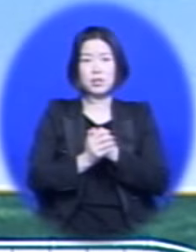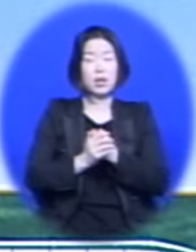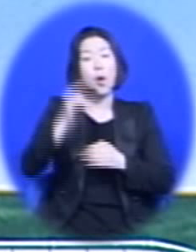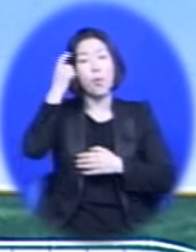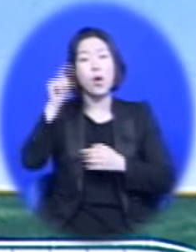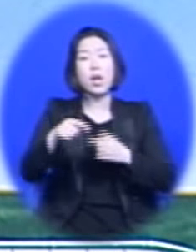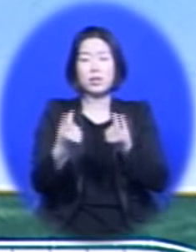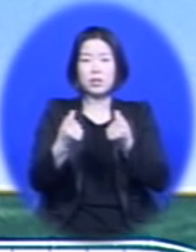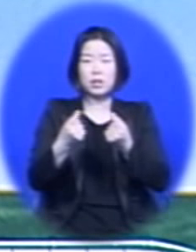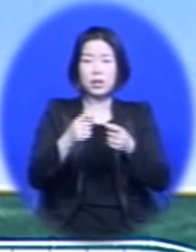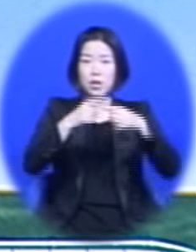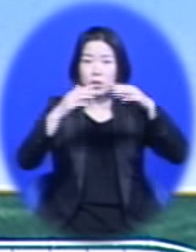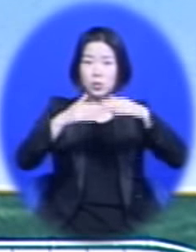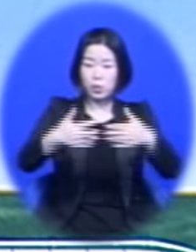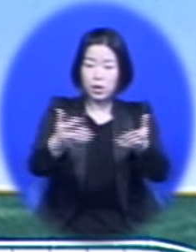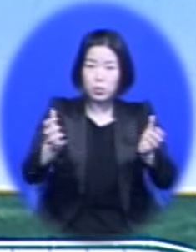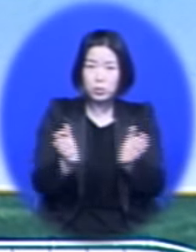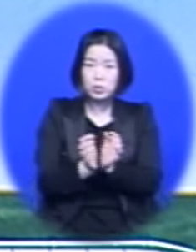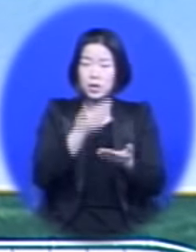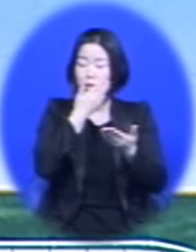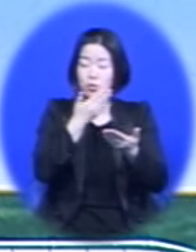왜 그렇게 교회 공동체가 중요한지,